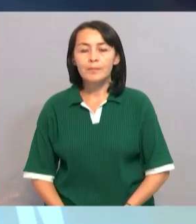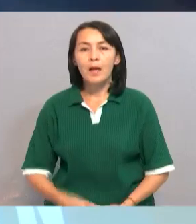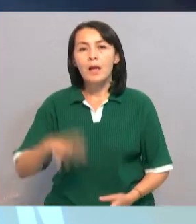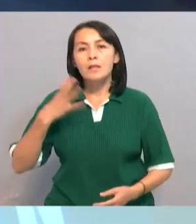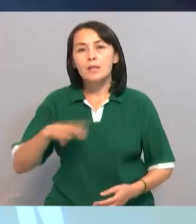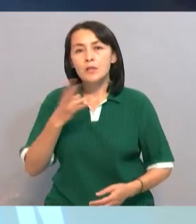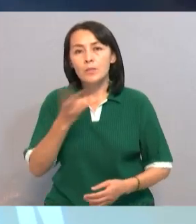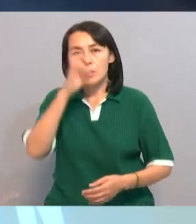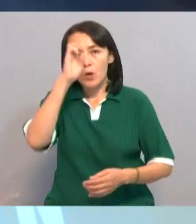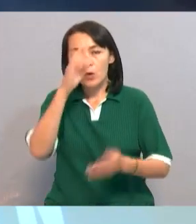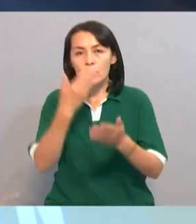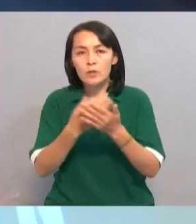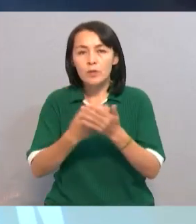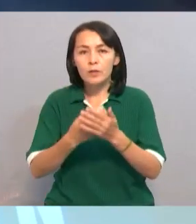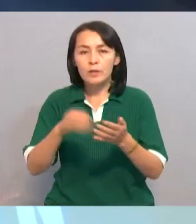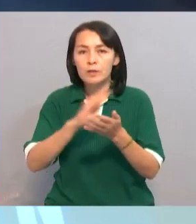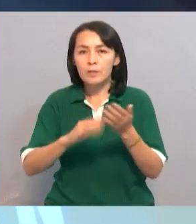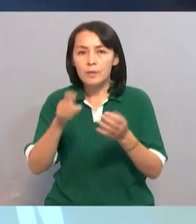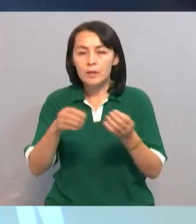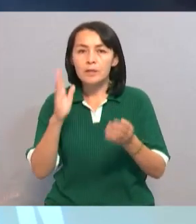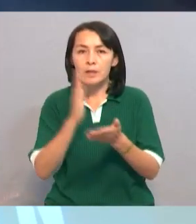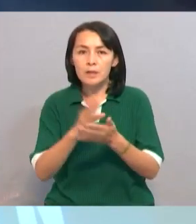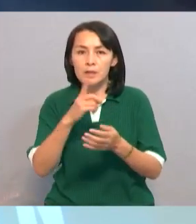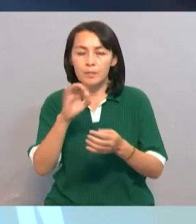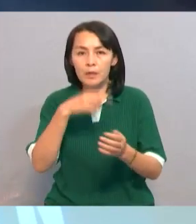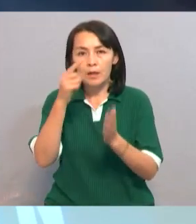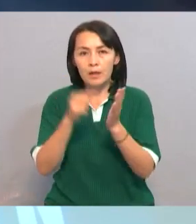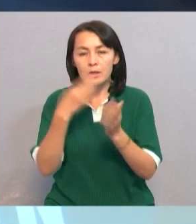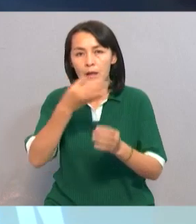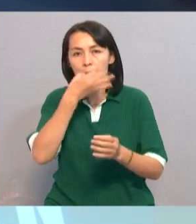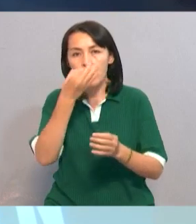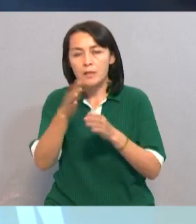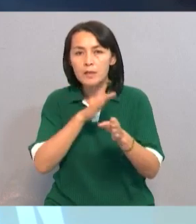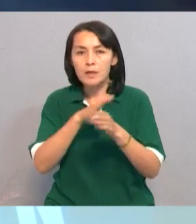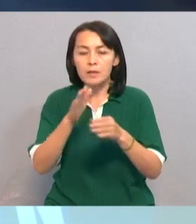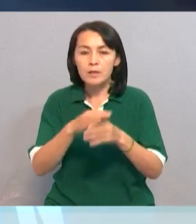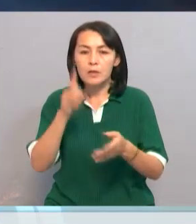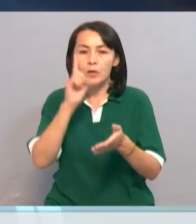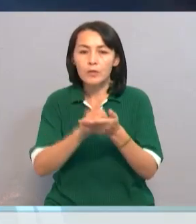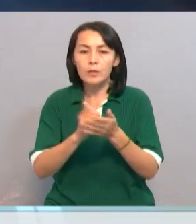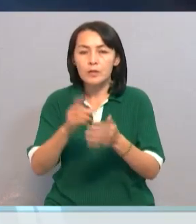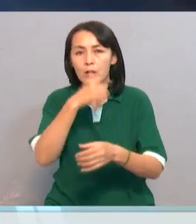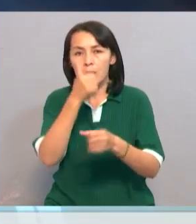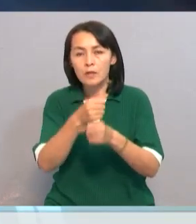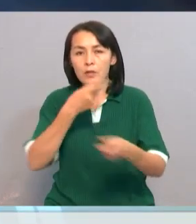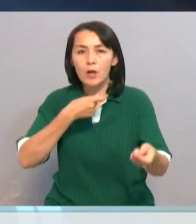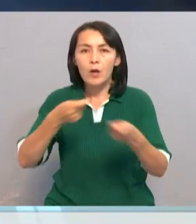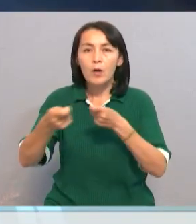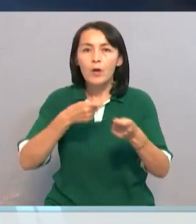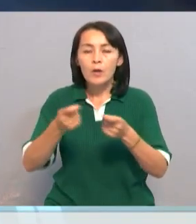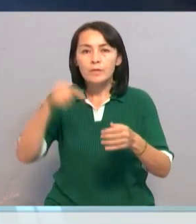Зачем нужны госзаказы масс-медии, то есть СМИ? На этот вопрос ответила исполняющая обязанности начальника